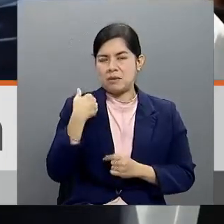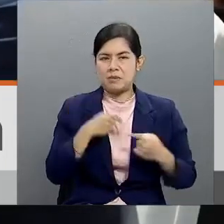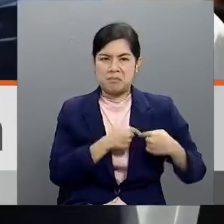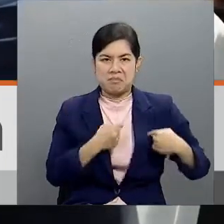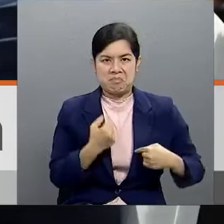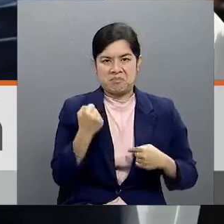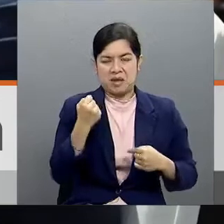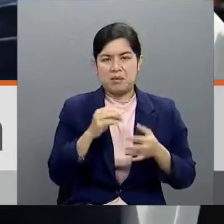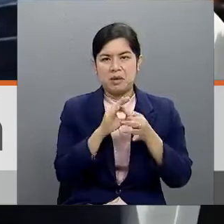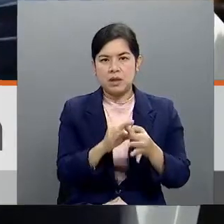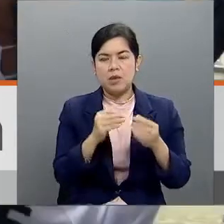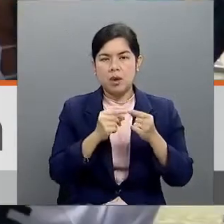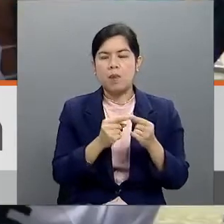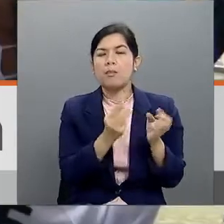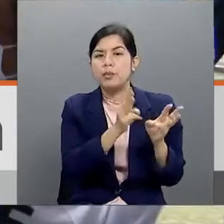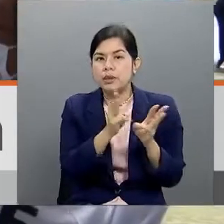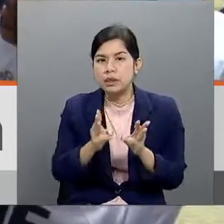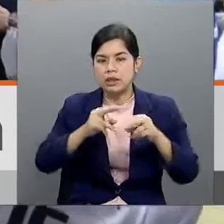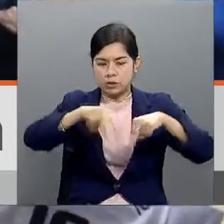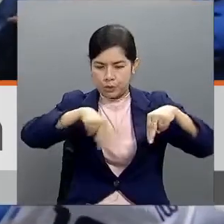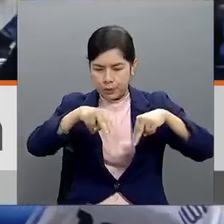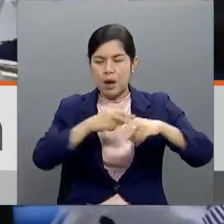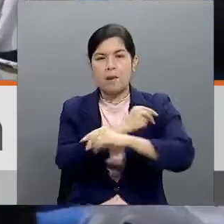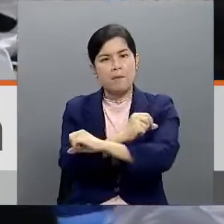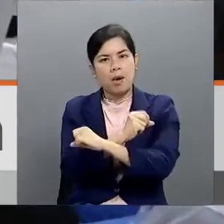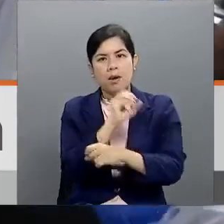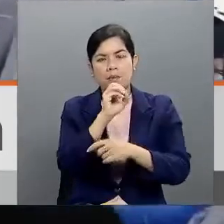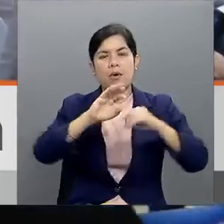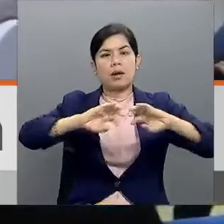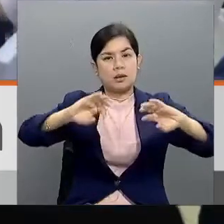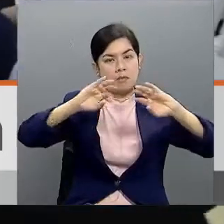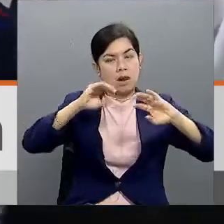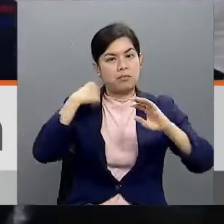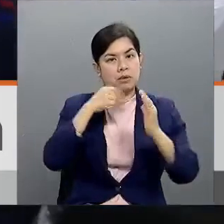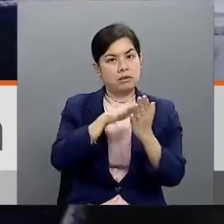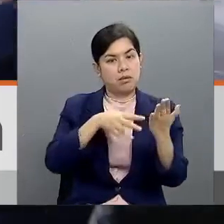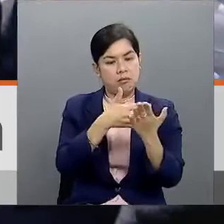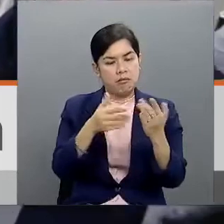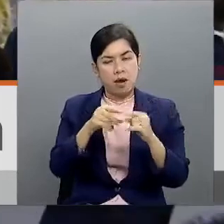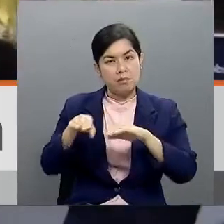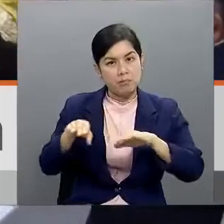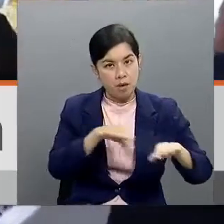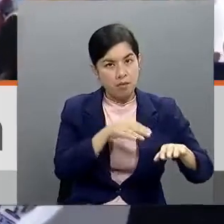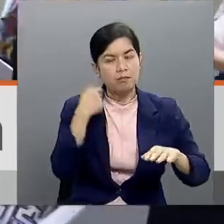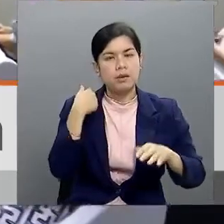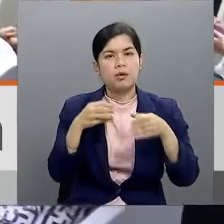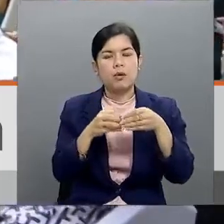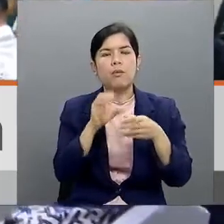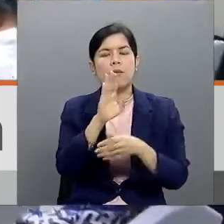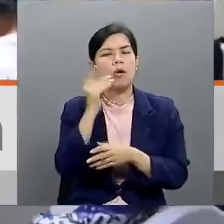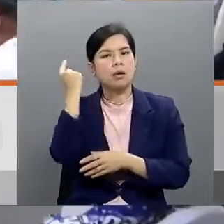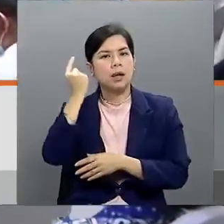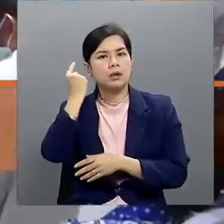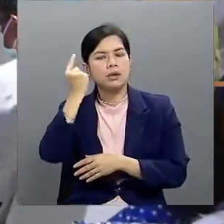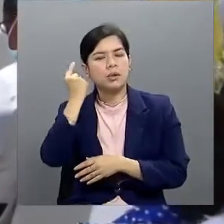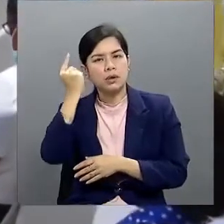พร้อมยืนยันว่ารัฐบาลมีความพร้อมสนับสนุนให้ภูเก็ตเปิดรับนักท่องเที่ยวต่างชาติโดยพยายามปลดล็อคและแก้ปัญหา